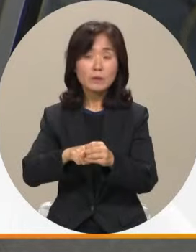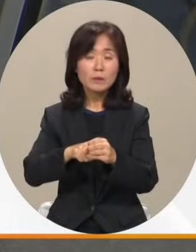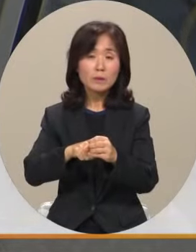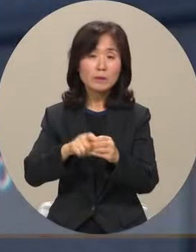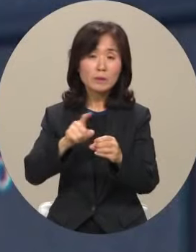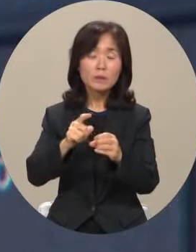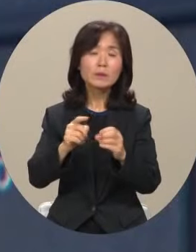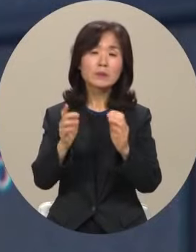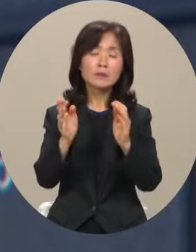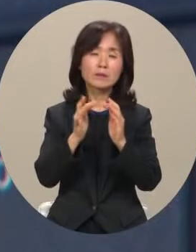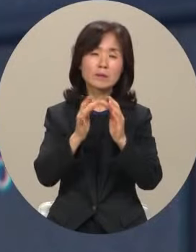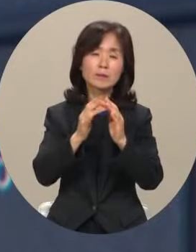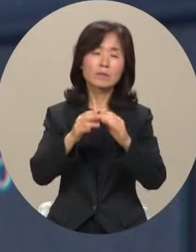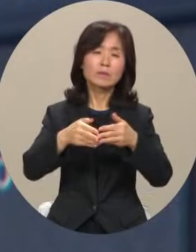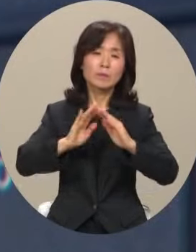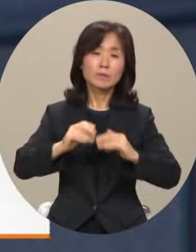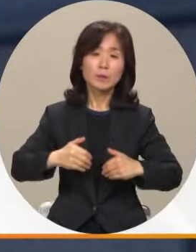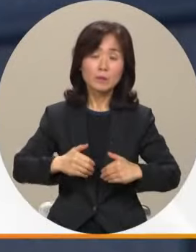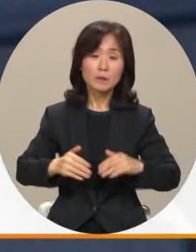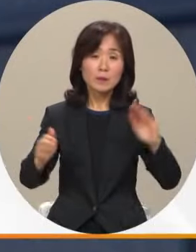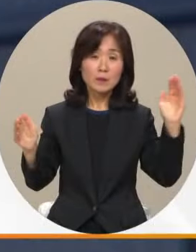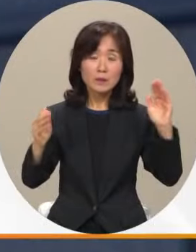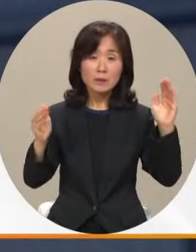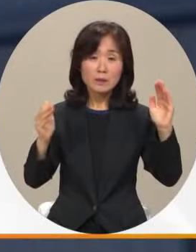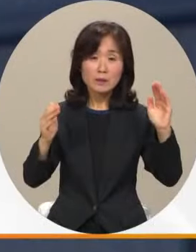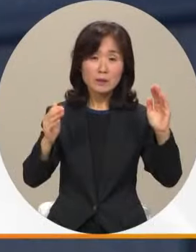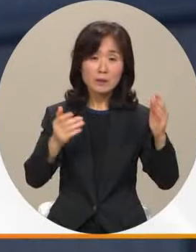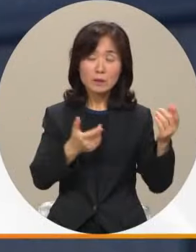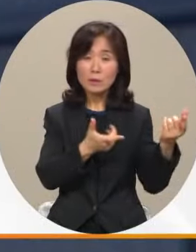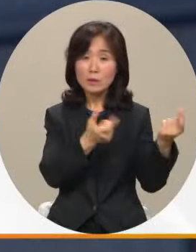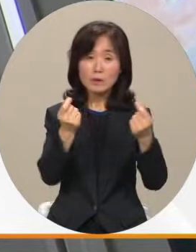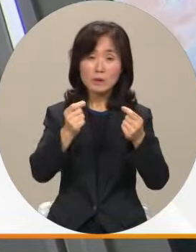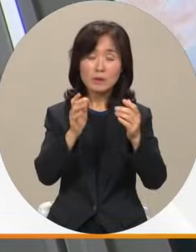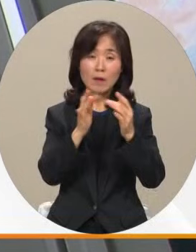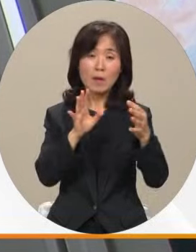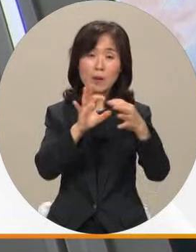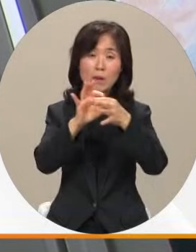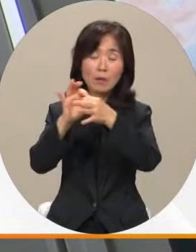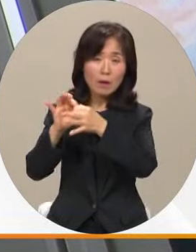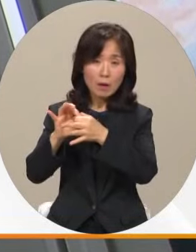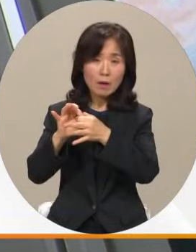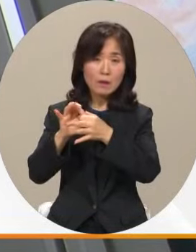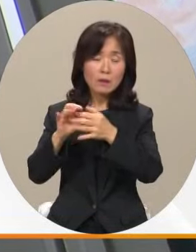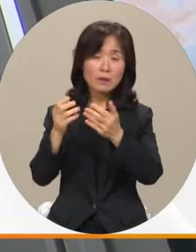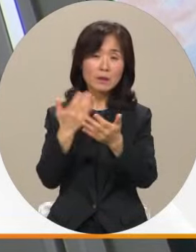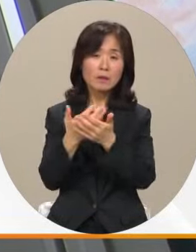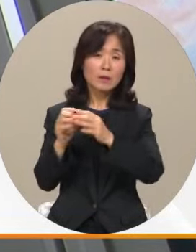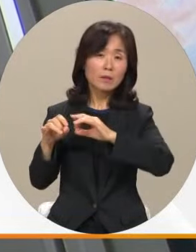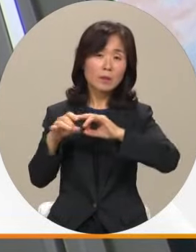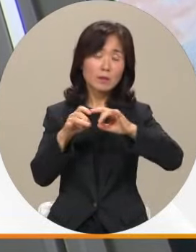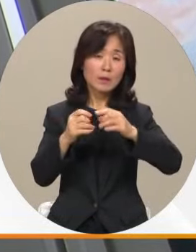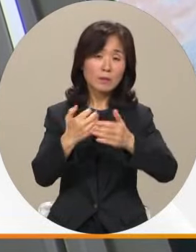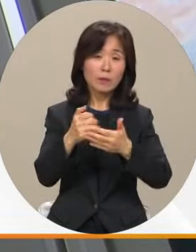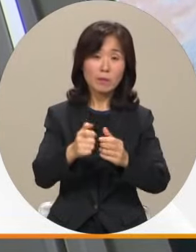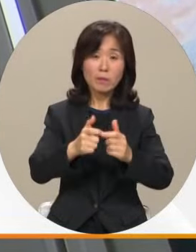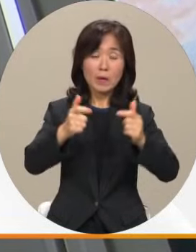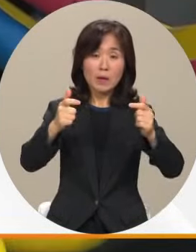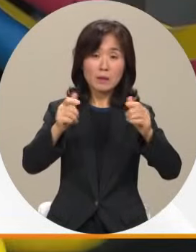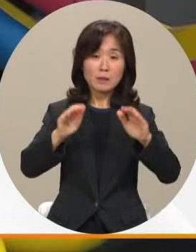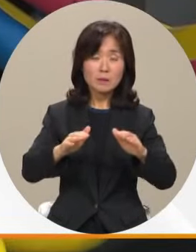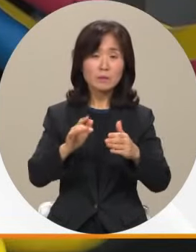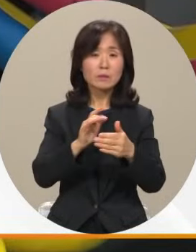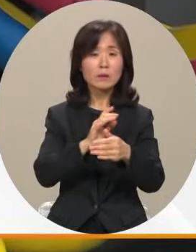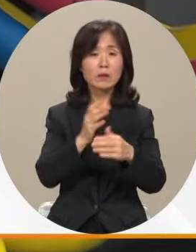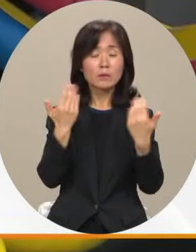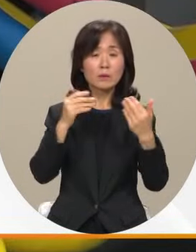합니다 학생들이 대규모로 디지털 교과서를 사용하면서 데이터 전송량이 급증하게 되는데 현재 학교에서